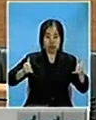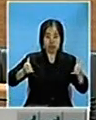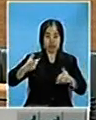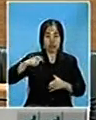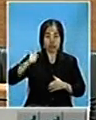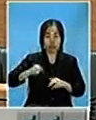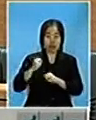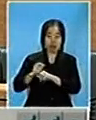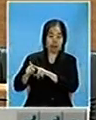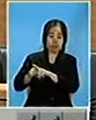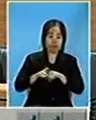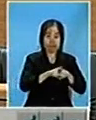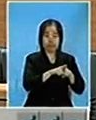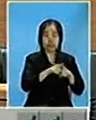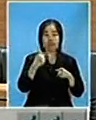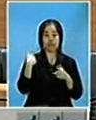ราก็มีปัญหาแน่ครับ